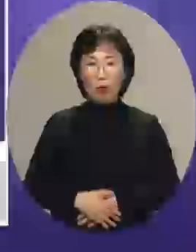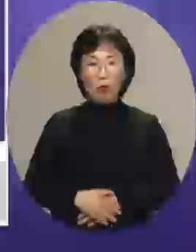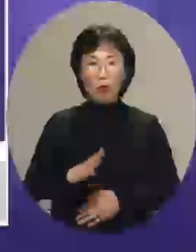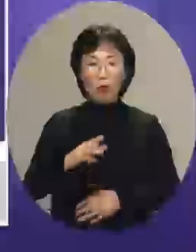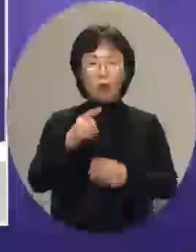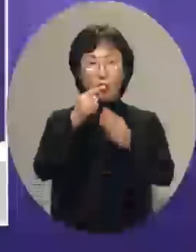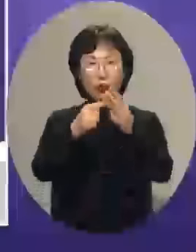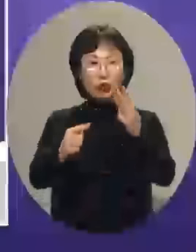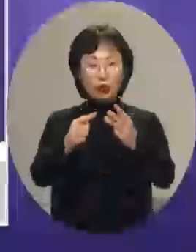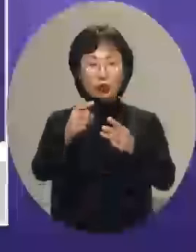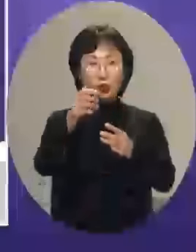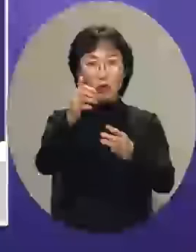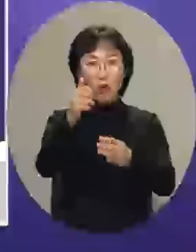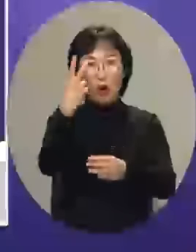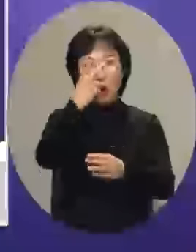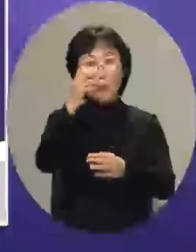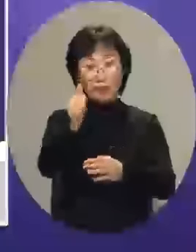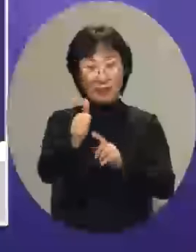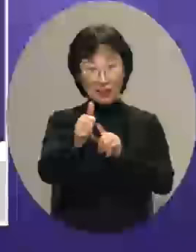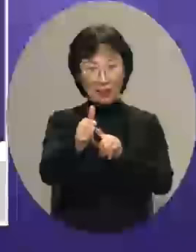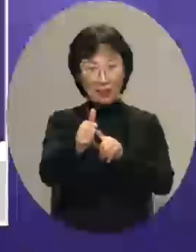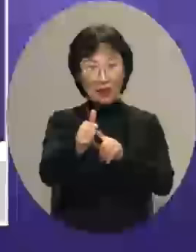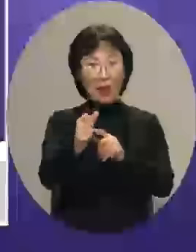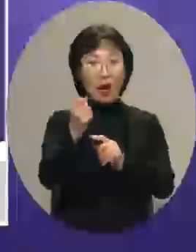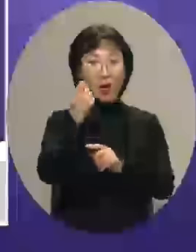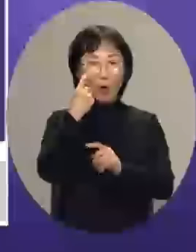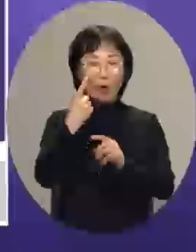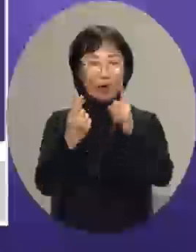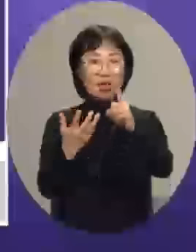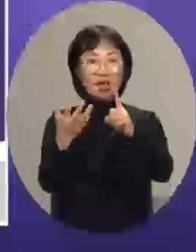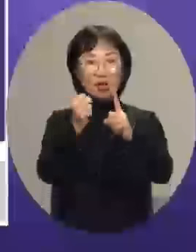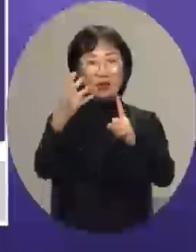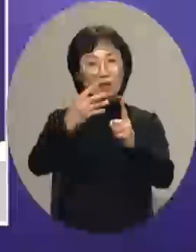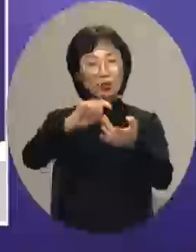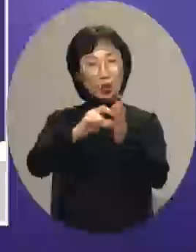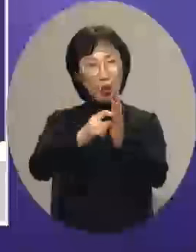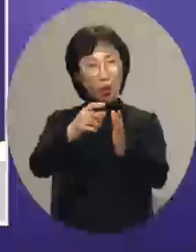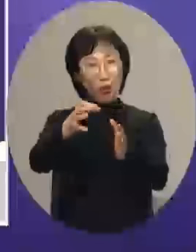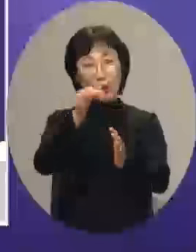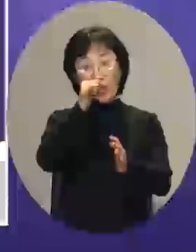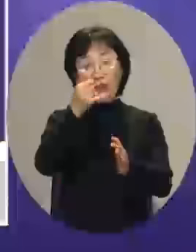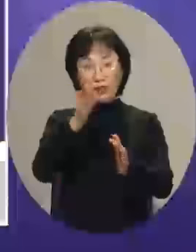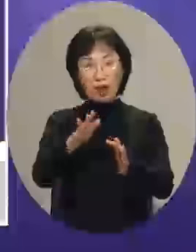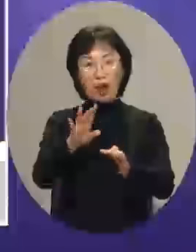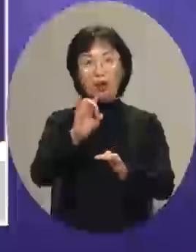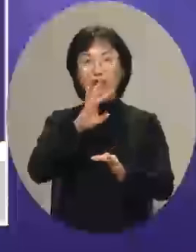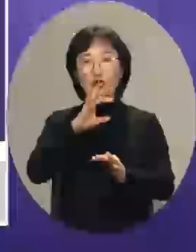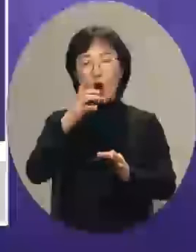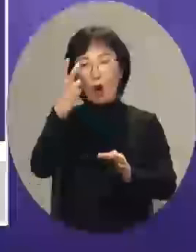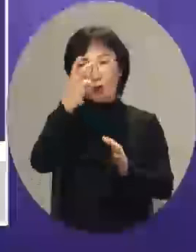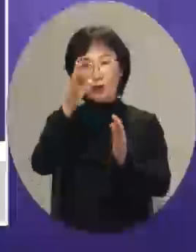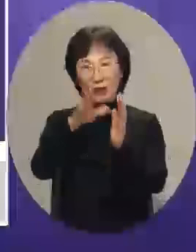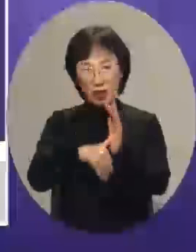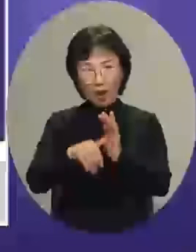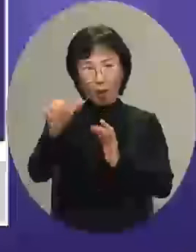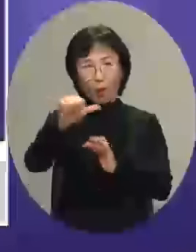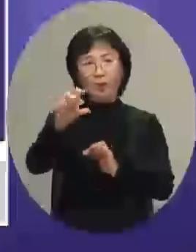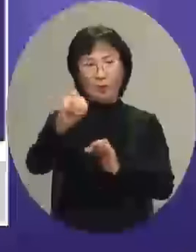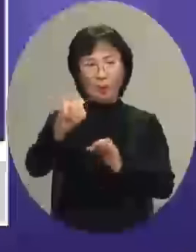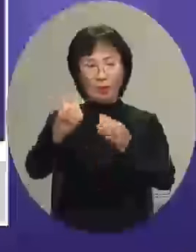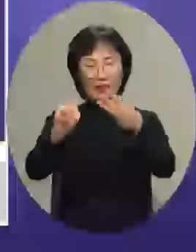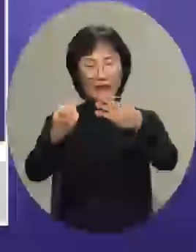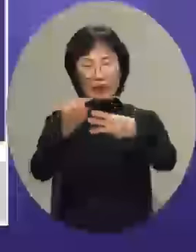윤석열 중앙검사장 시절에 월 1억 4천만 원 정도가 지급이 됐는데 제가 중앙검사장 시절에는 5천만 원 정도 그로 3분의